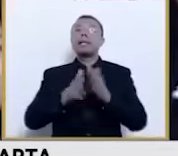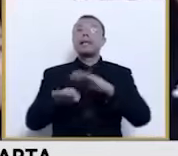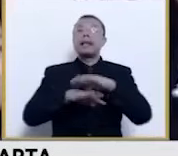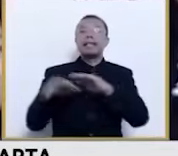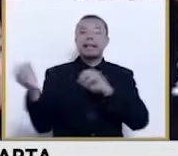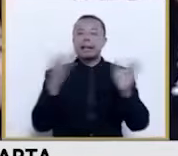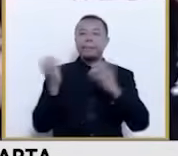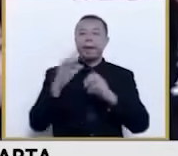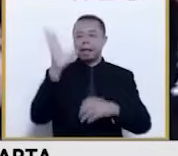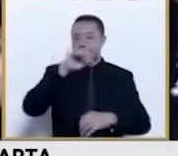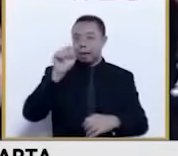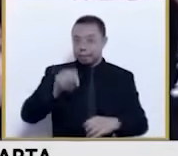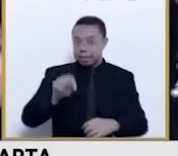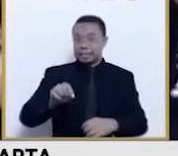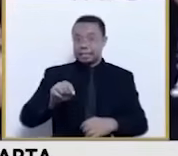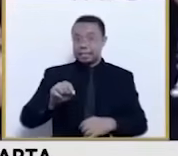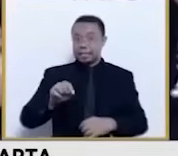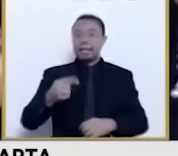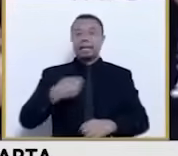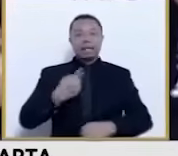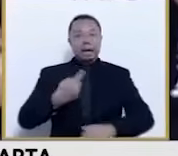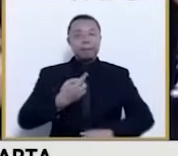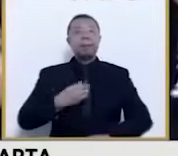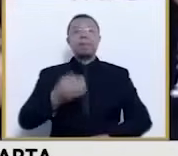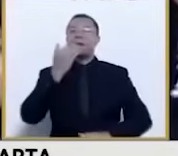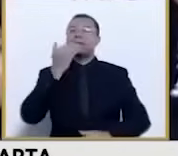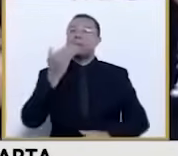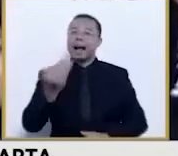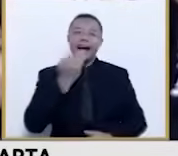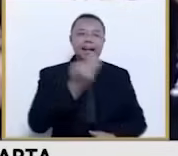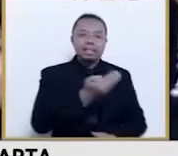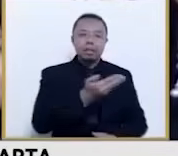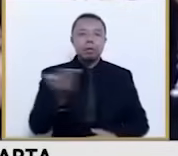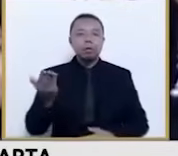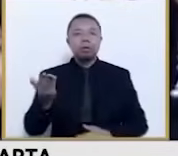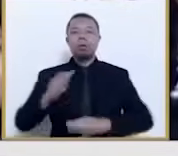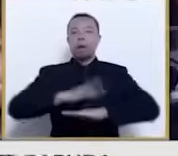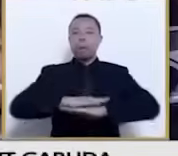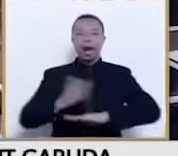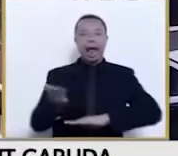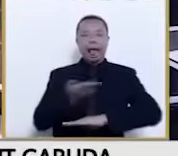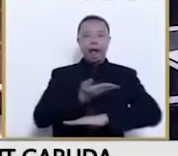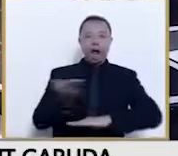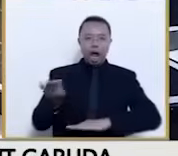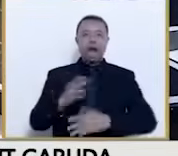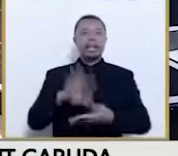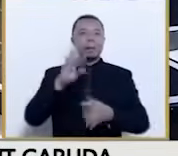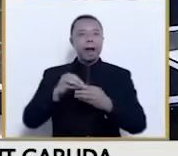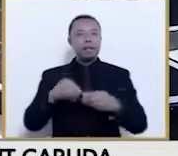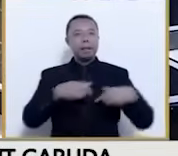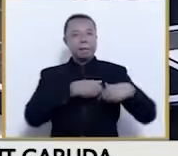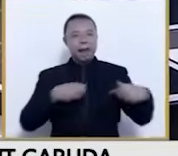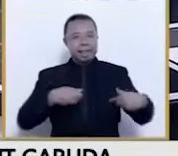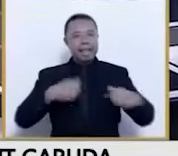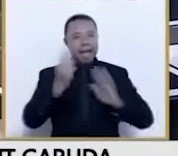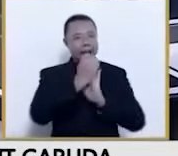untuk debat pada malam hari ini. Kami juga mengucapkan terima kasih kepada moderator dan penyelenggara